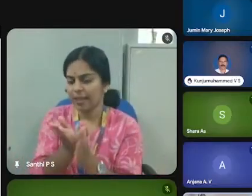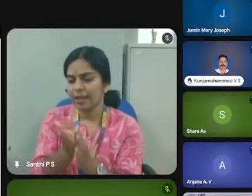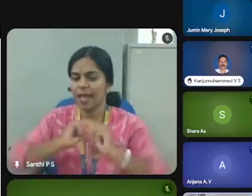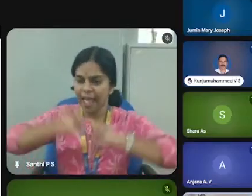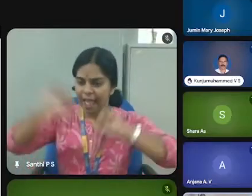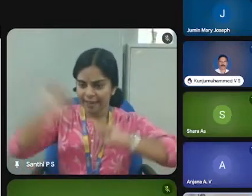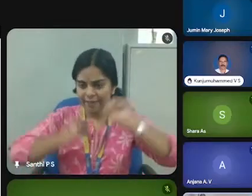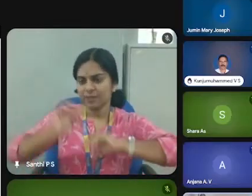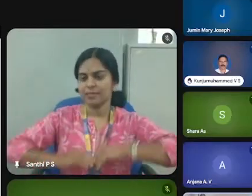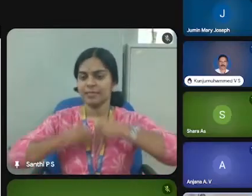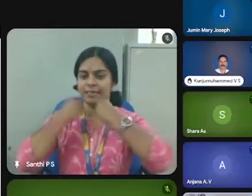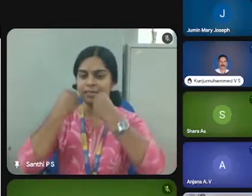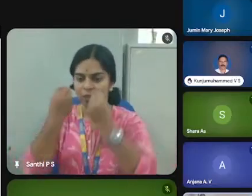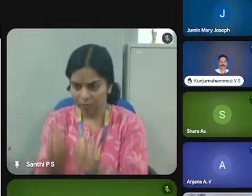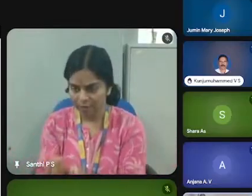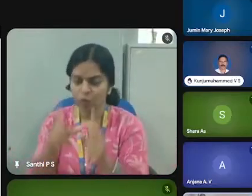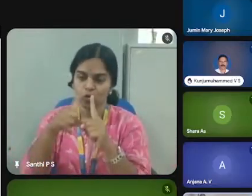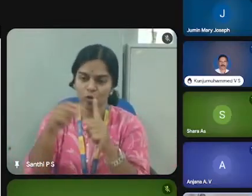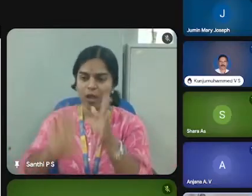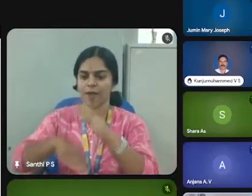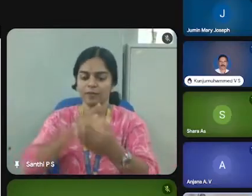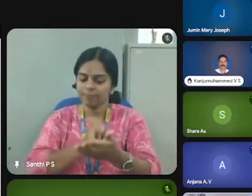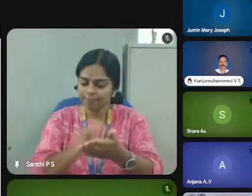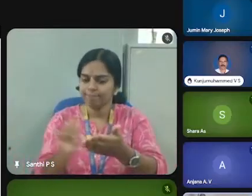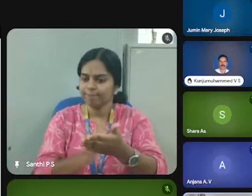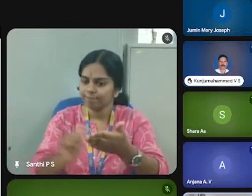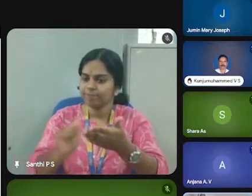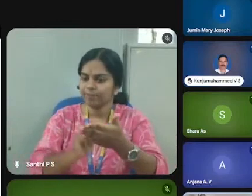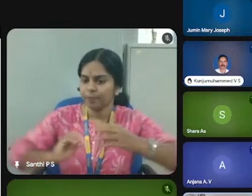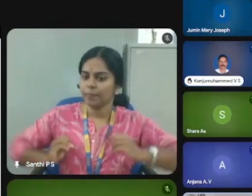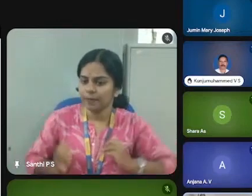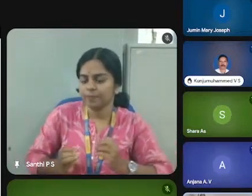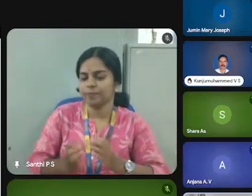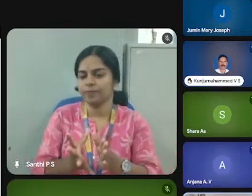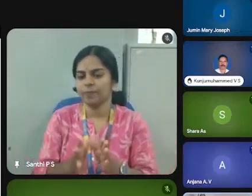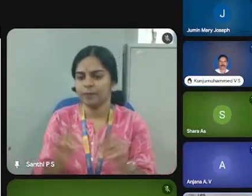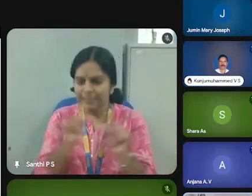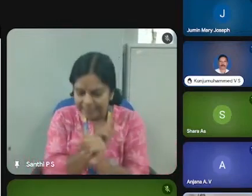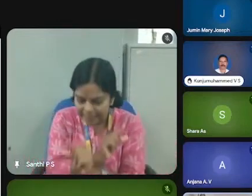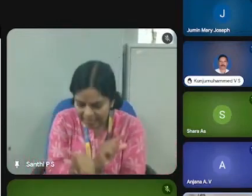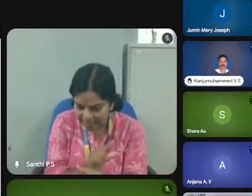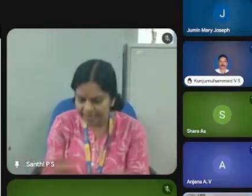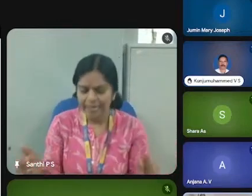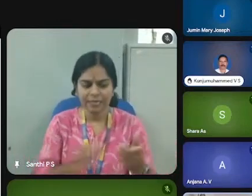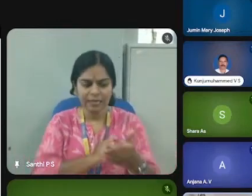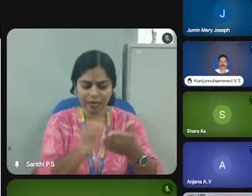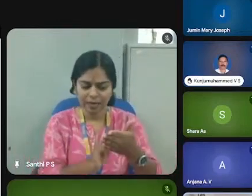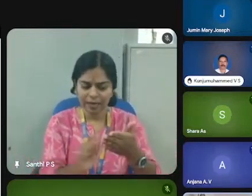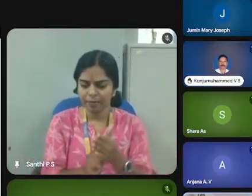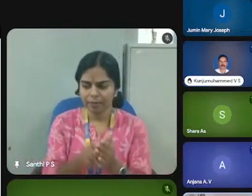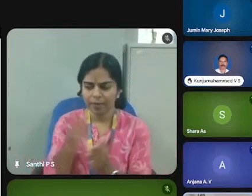ആക്ടിവിറ്റീസ് ചെയ്യിപ്പിച്ചിട്ട് പിന്നെ മെല്ലെ റൈറ്റിങ്ങിലേക്ക് പോകണം. സോ റൈറ്റിംഗ് സെന്റൻസ് പറയുന്ന